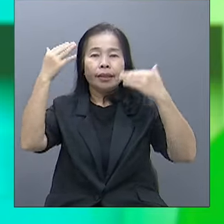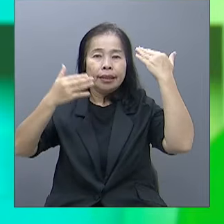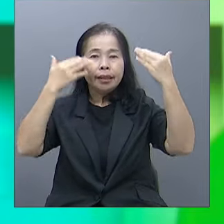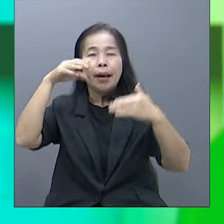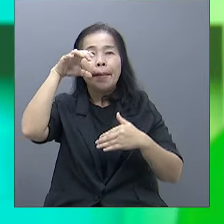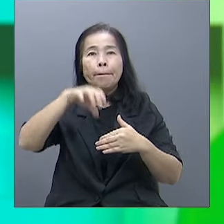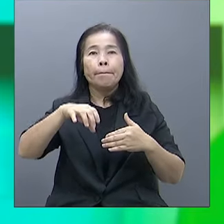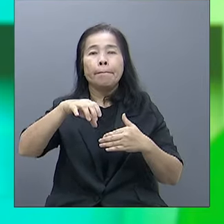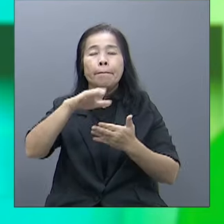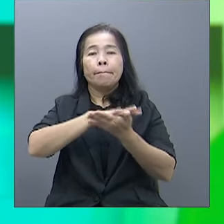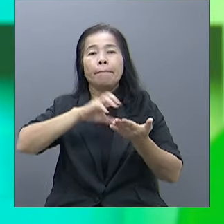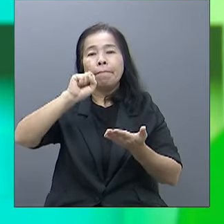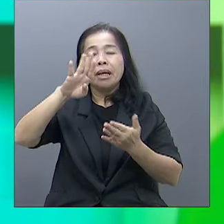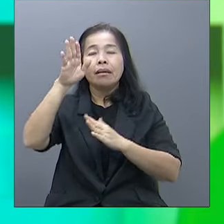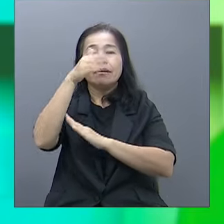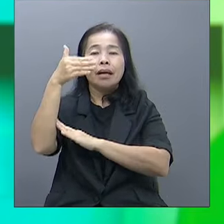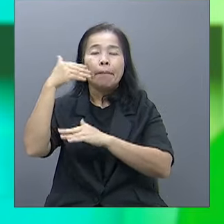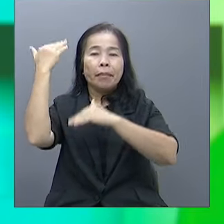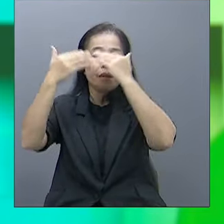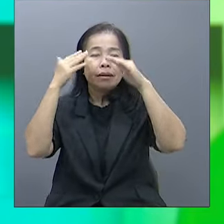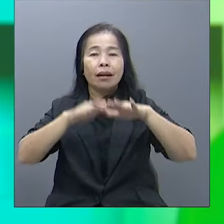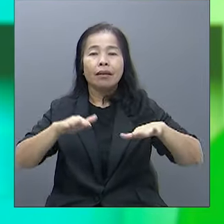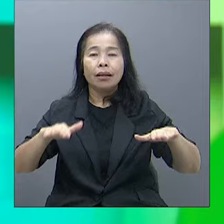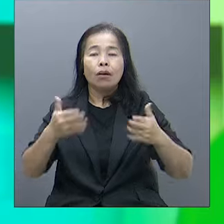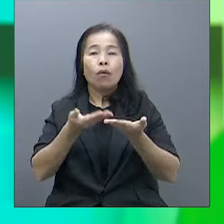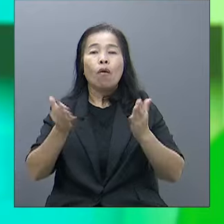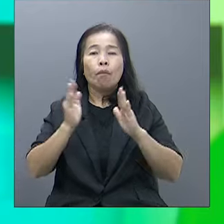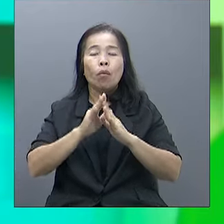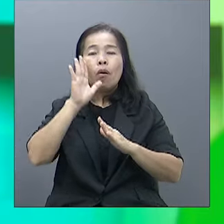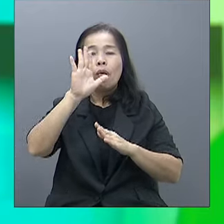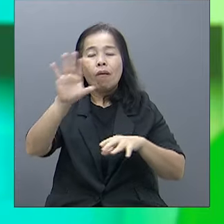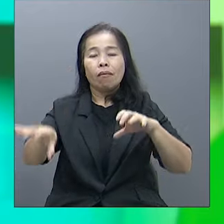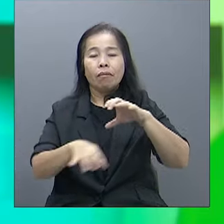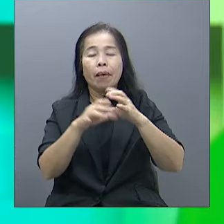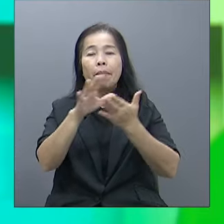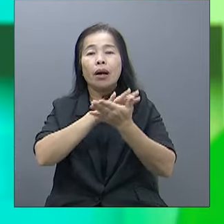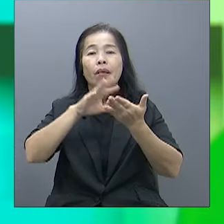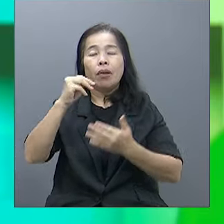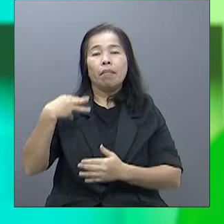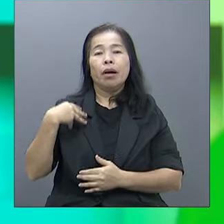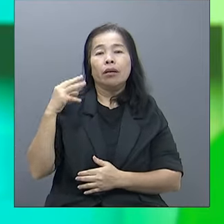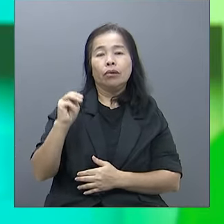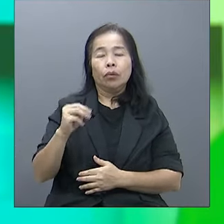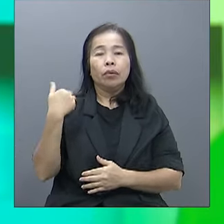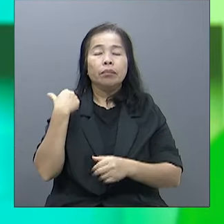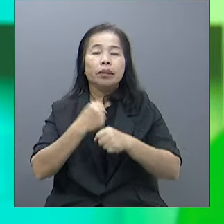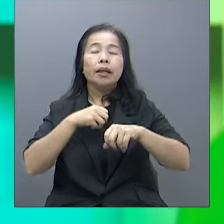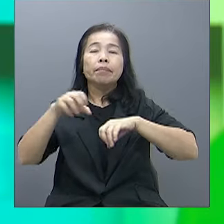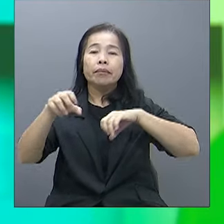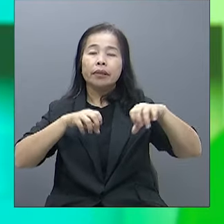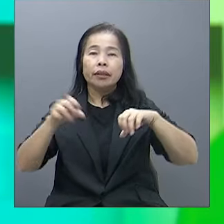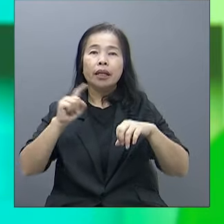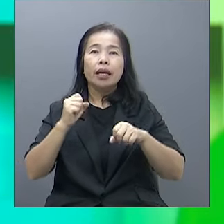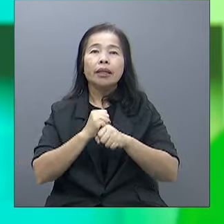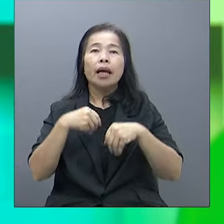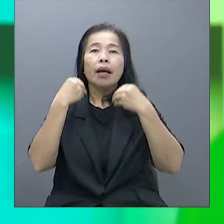แห่งชาตินะคะเพื่อการพัฒนาเด็กและครอบครัวมหาวิทยาลัยมหิดลเนี่ยเขาร่วมกันจัดการเขาเรียกว่าทำให้ความเสี่ย